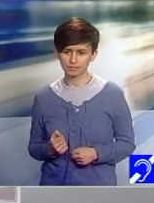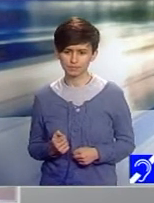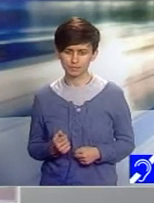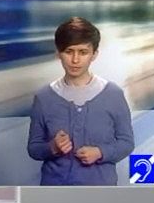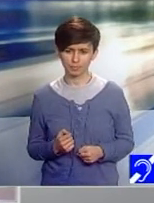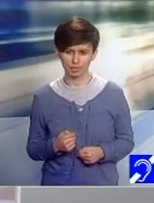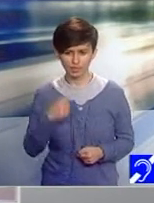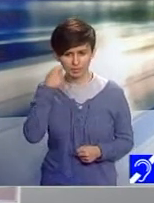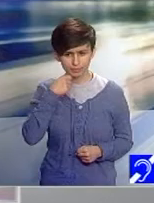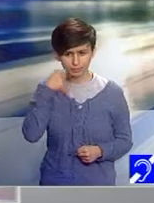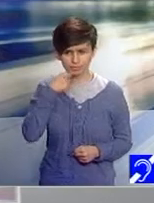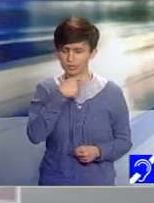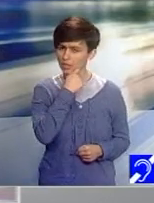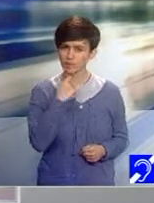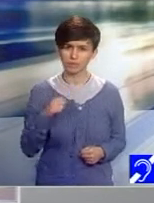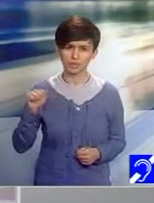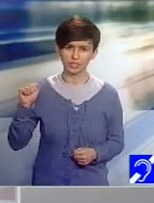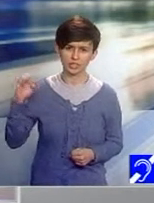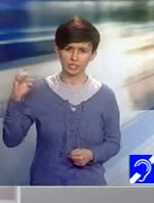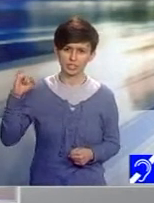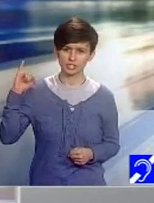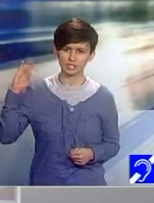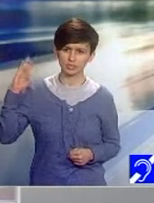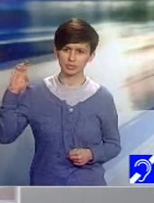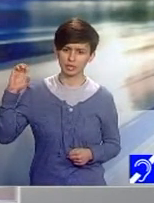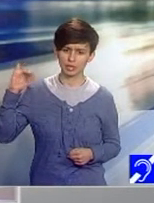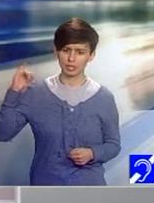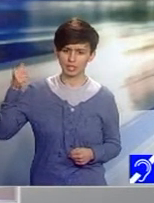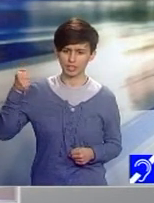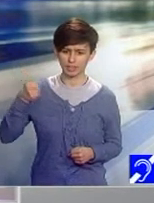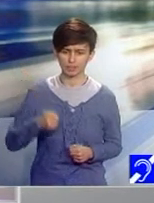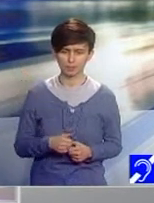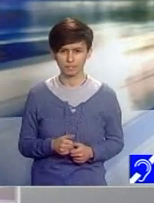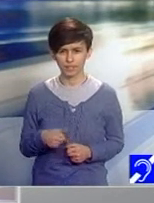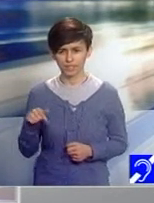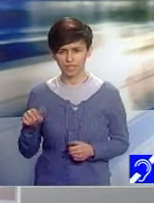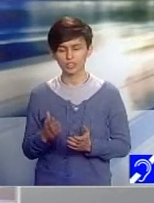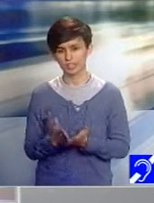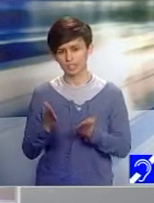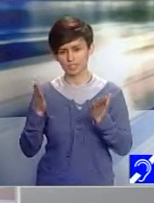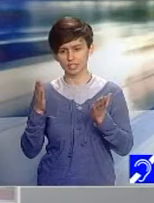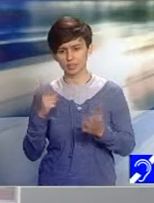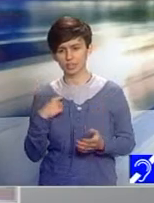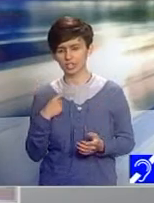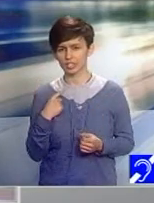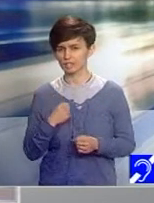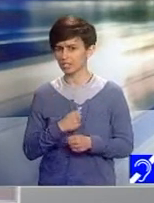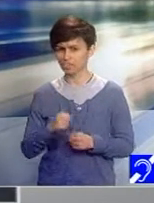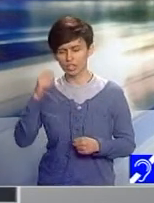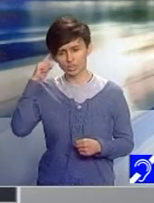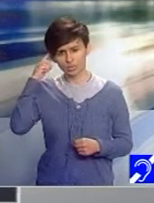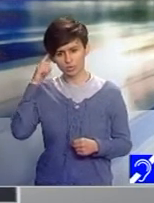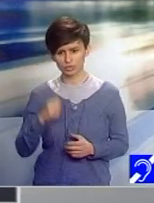din Siberia a lui Nikita Mihalkov, unde vedem în toate plenitudinea ei această sărbătoare.